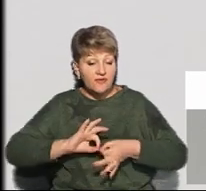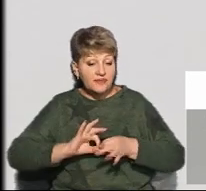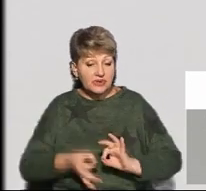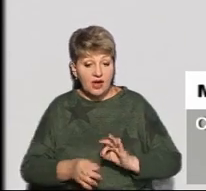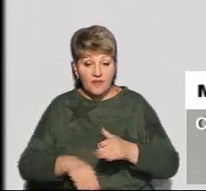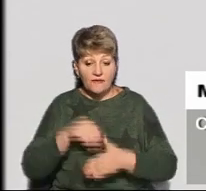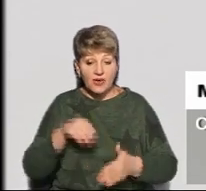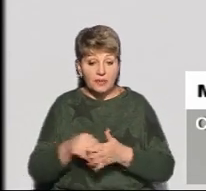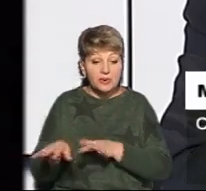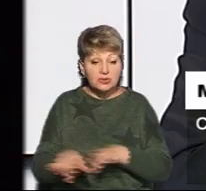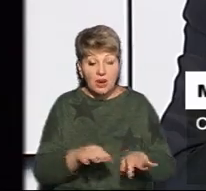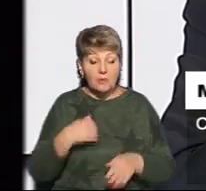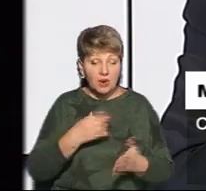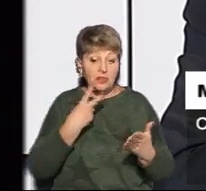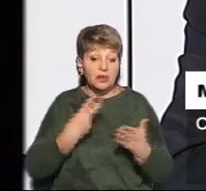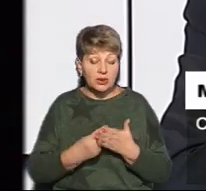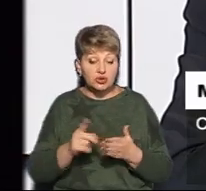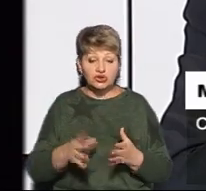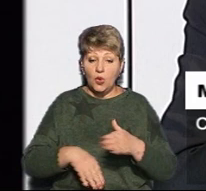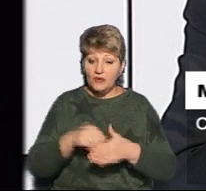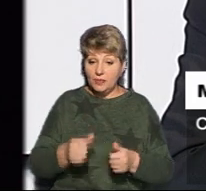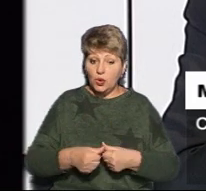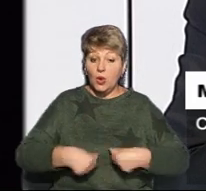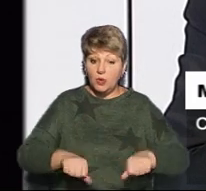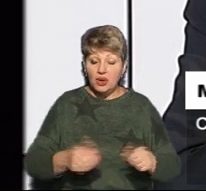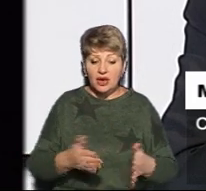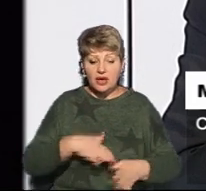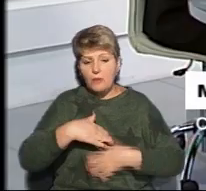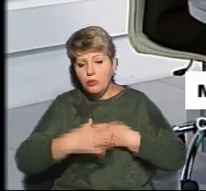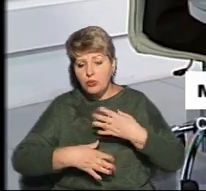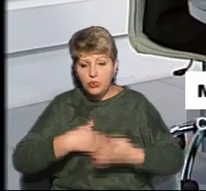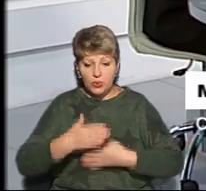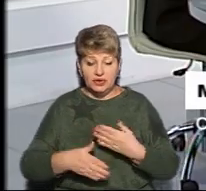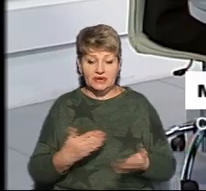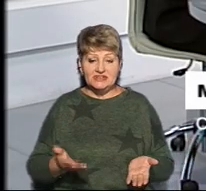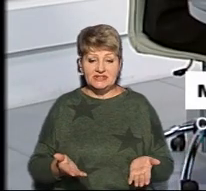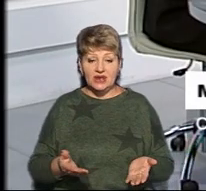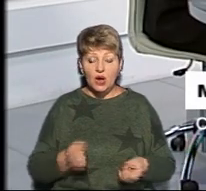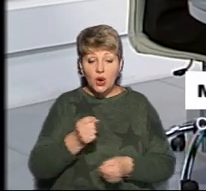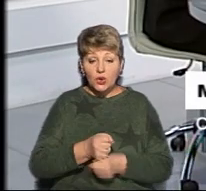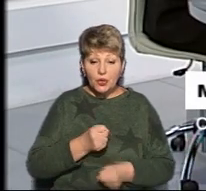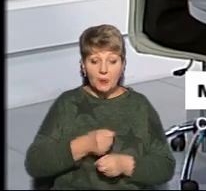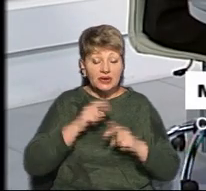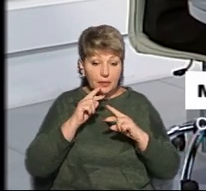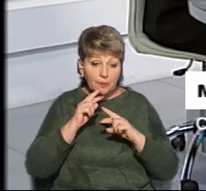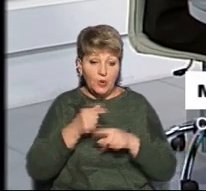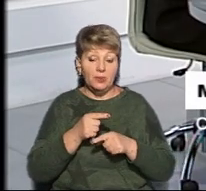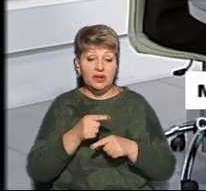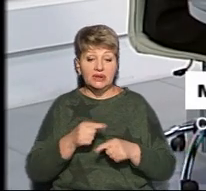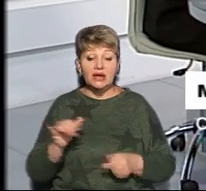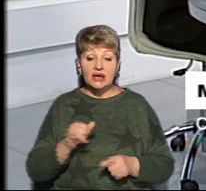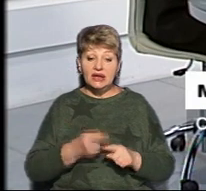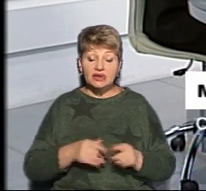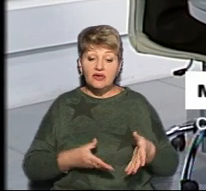процедур. Те, що ми бачили, виборчі комісії, які плуталися і робили помилки, і